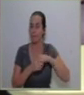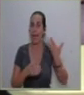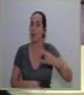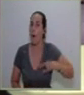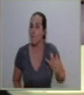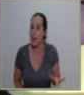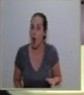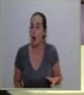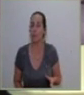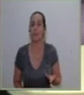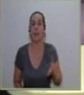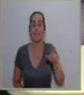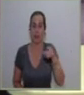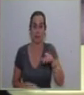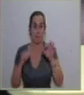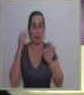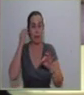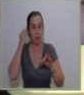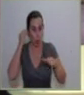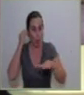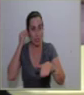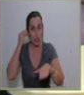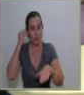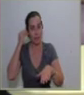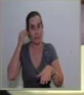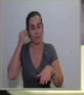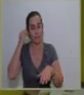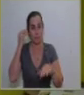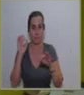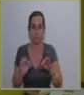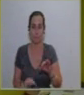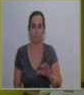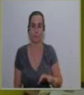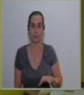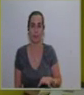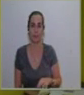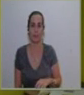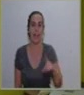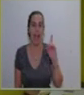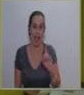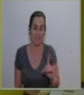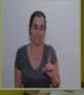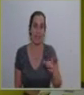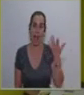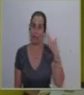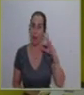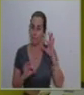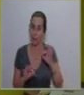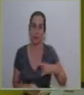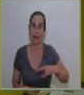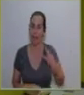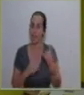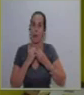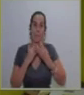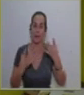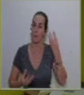החוויות, וגם האם את באמת גולשת בחיים האמיתיים. אוקיי. אז הייתה באמת באמת חוויה